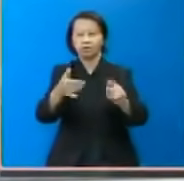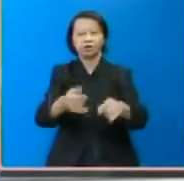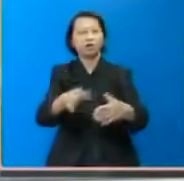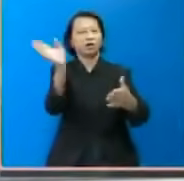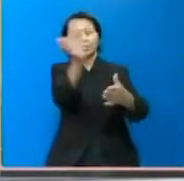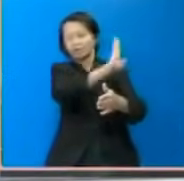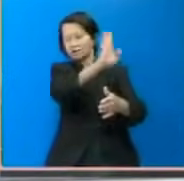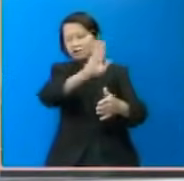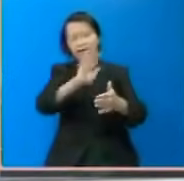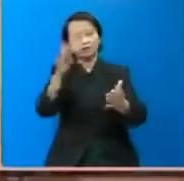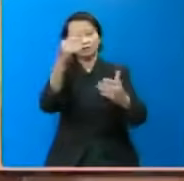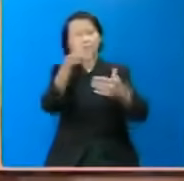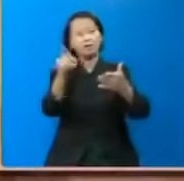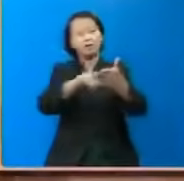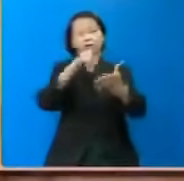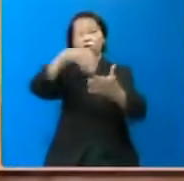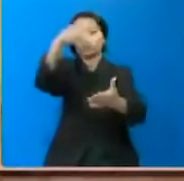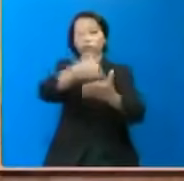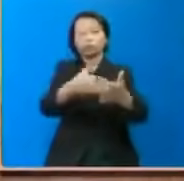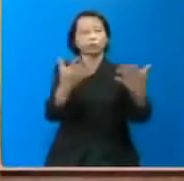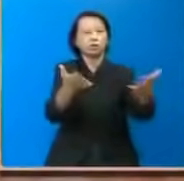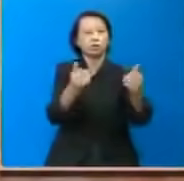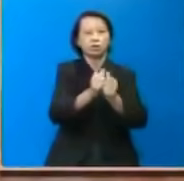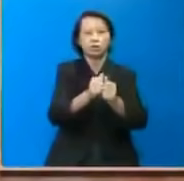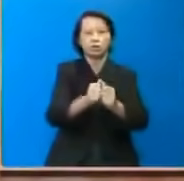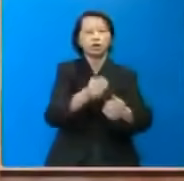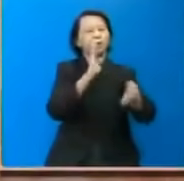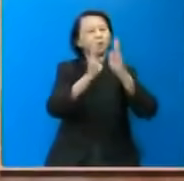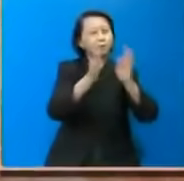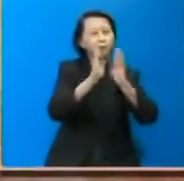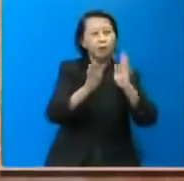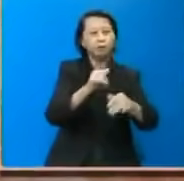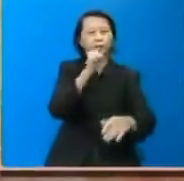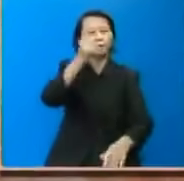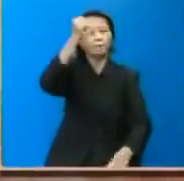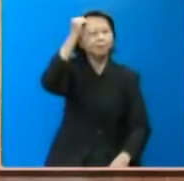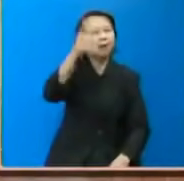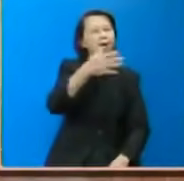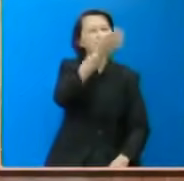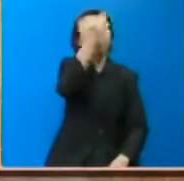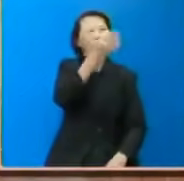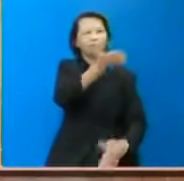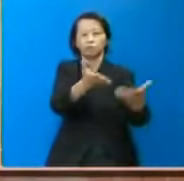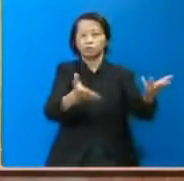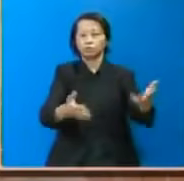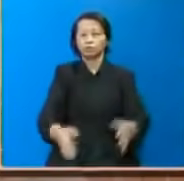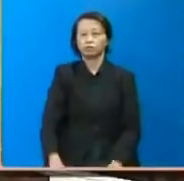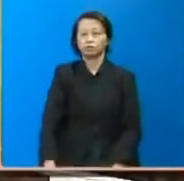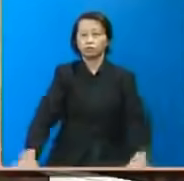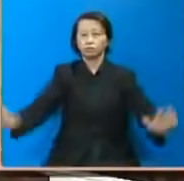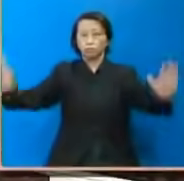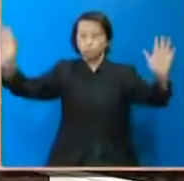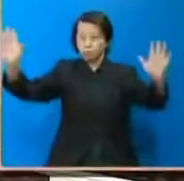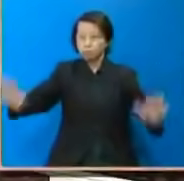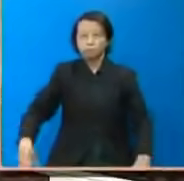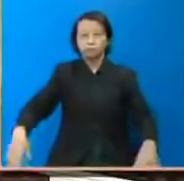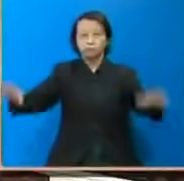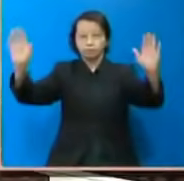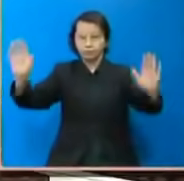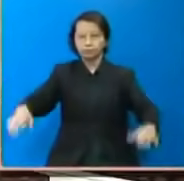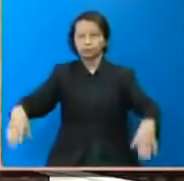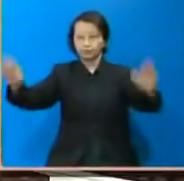Kenapa tidak ada undi? Telah diadakan pada tahun 2014. Tak faham. Kenapa? Duduk. Jadi